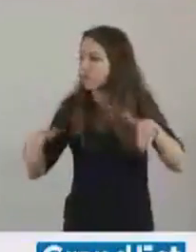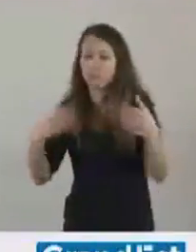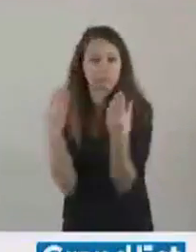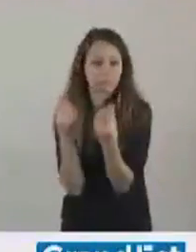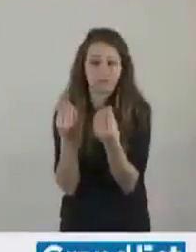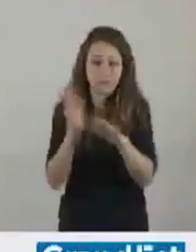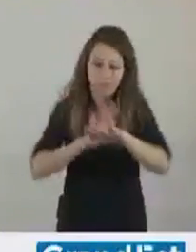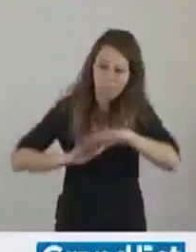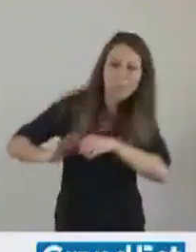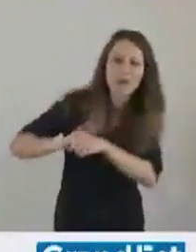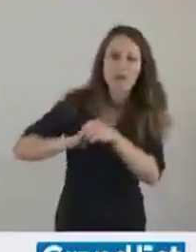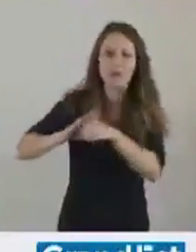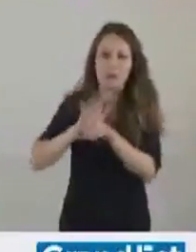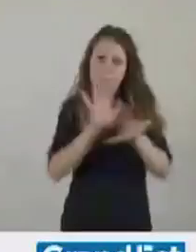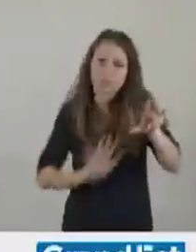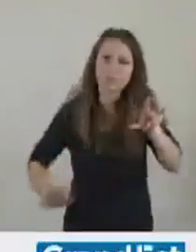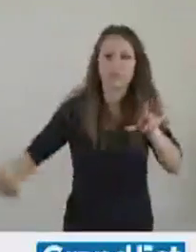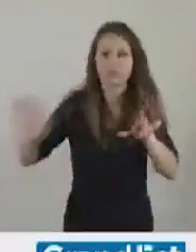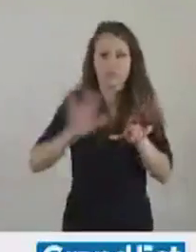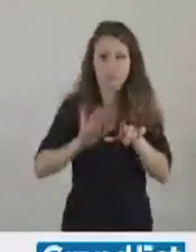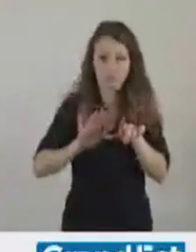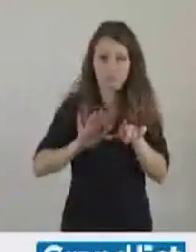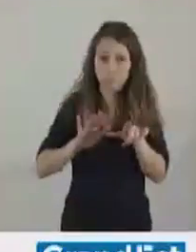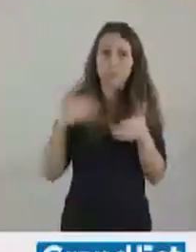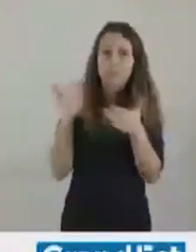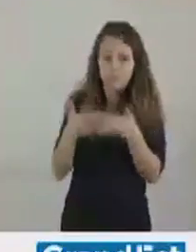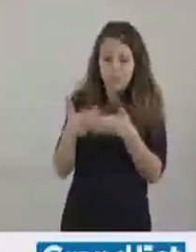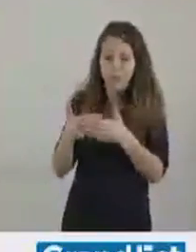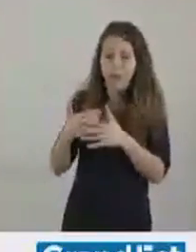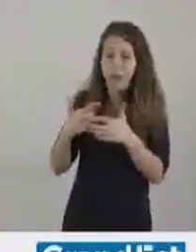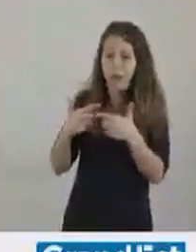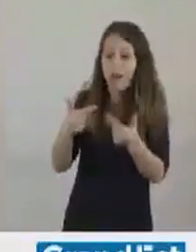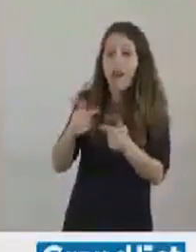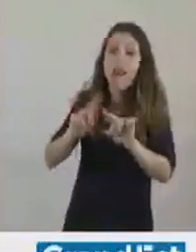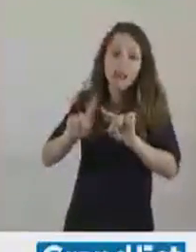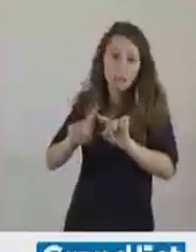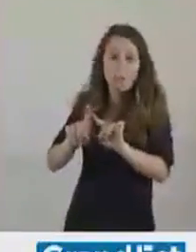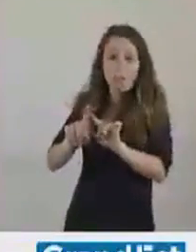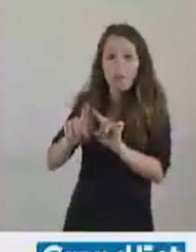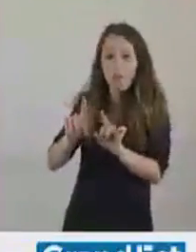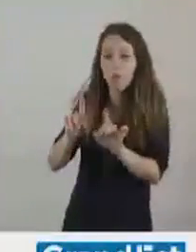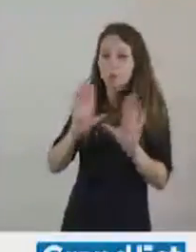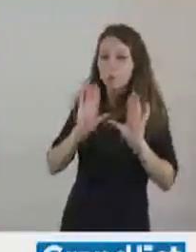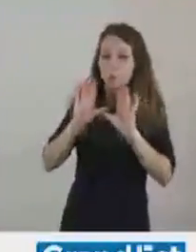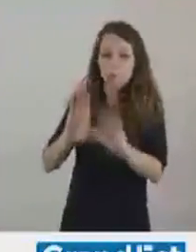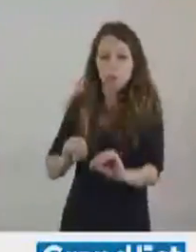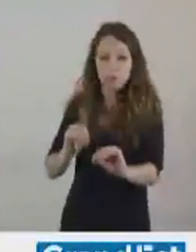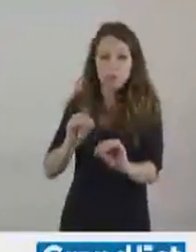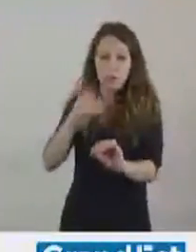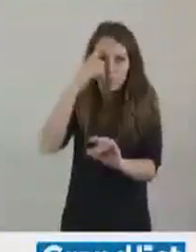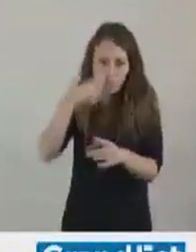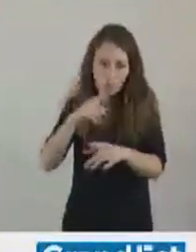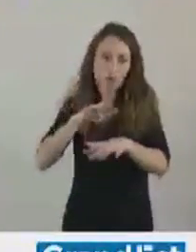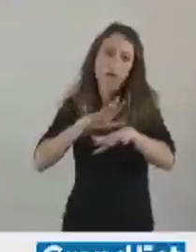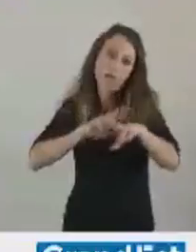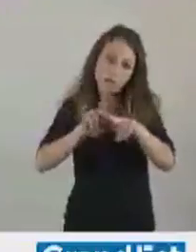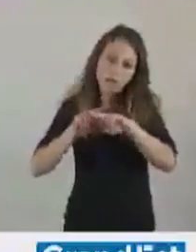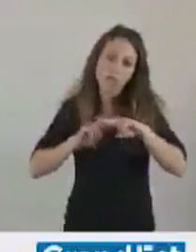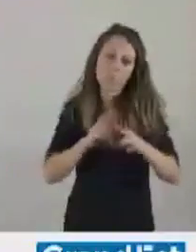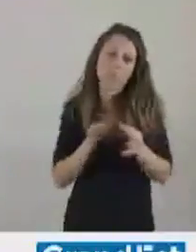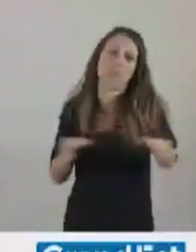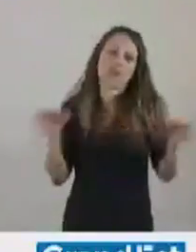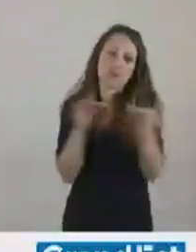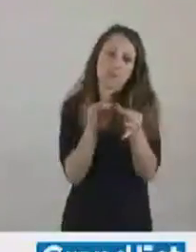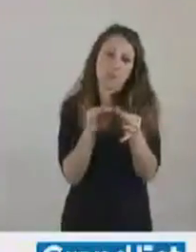qui y es attachée. Bien voilà, c'est un équipement structurant de l'aménagement du territoire et